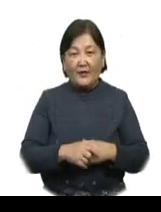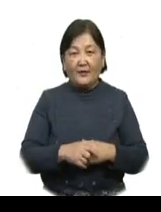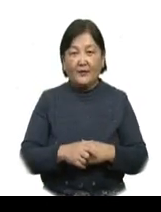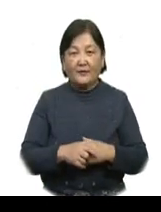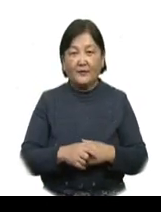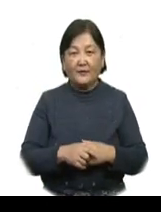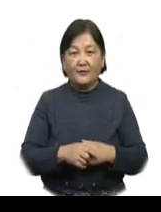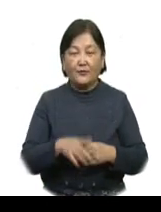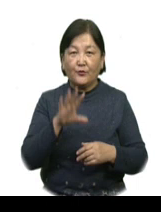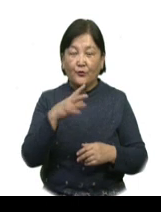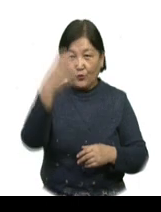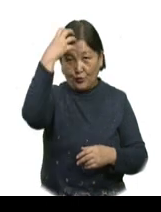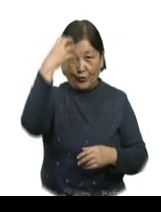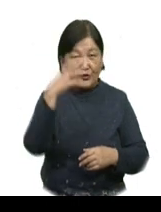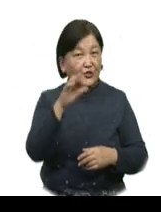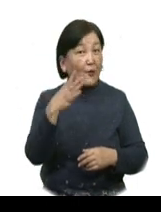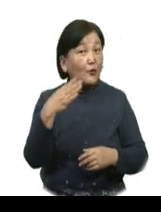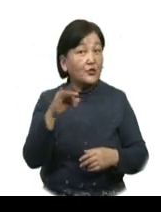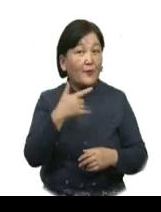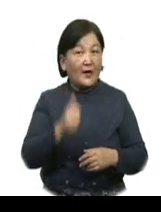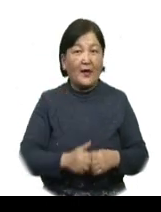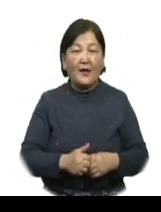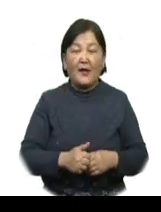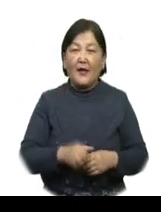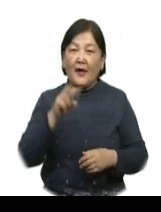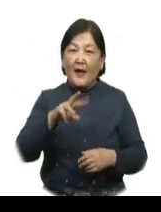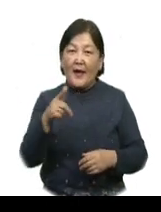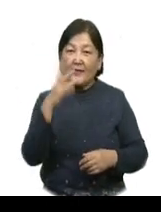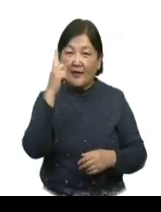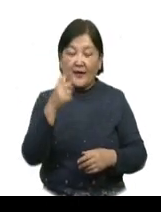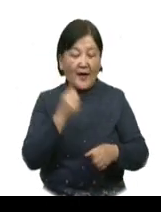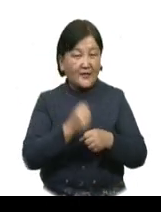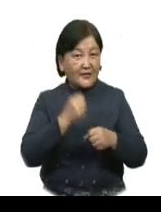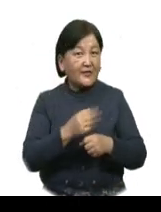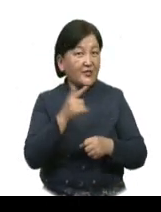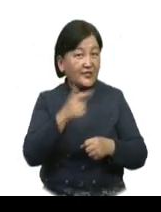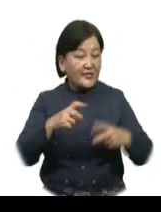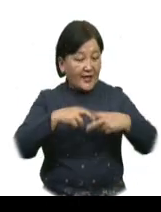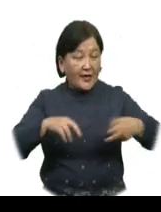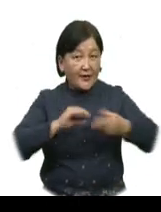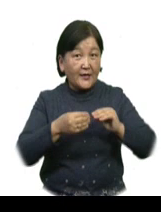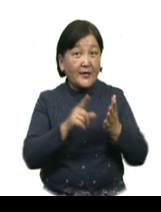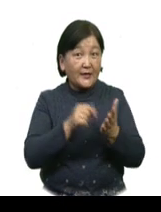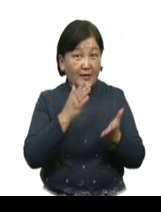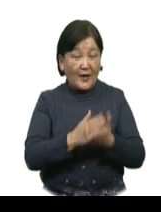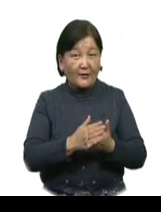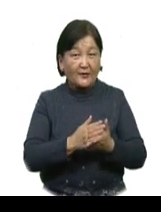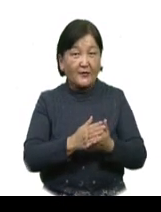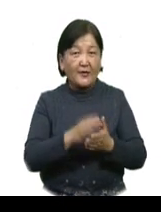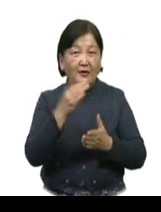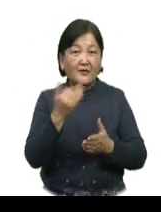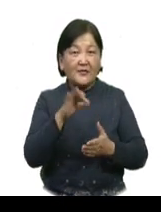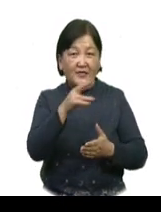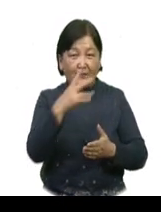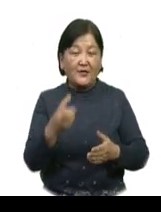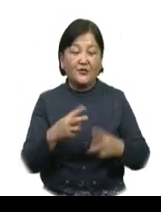нар төрөөс явуулж байгаа аль нэгэн бодлогод бол шинжилгээ хийх шаардлагатай юм байна. За энэ шинжилгээнд бол төсвийн системийн шинжилгээний